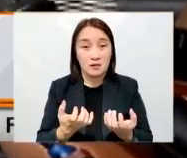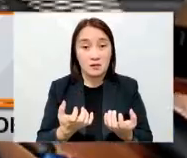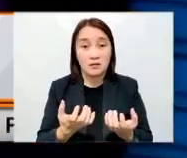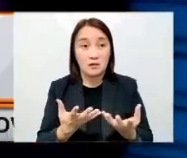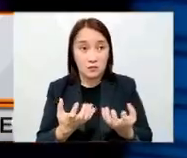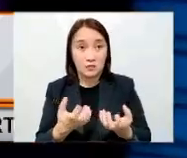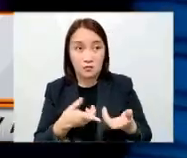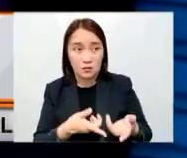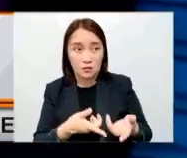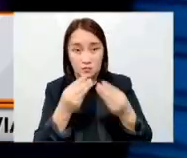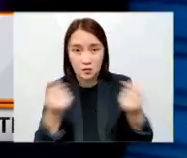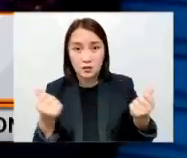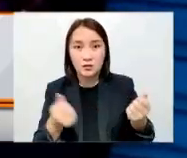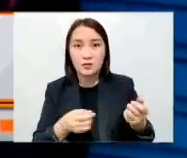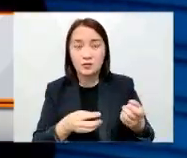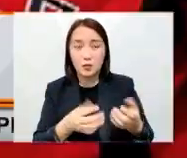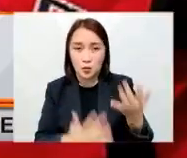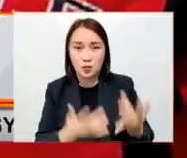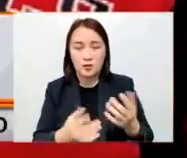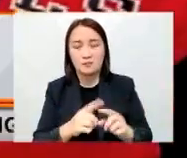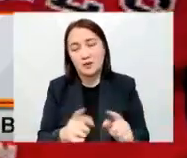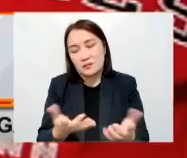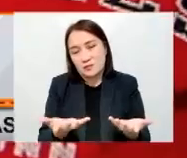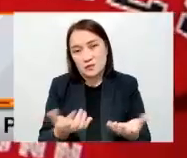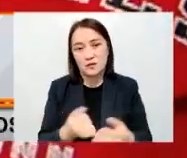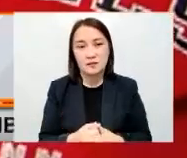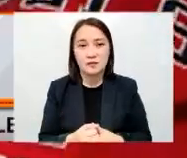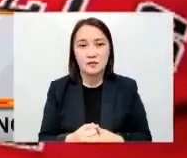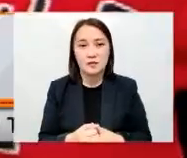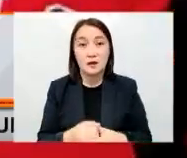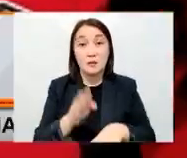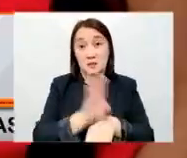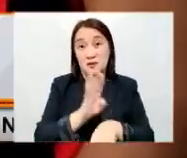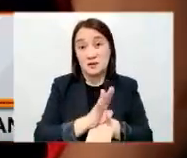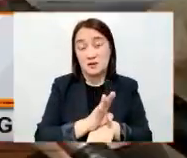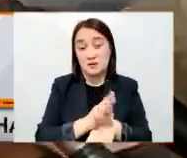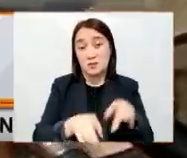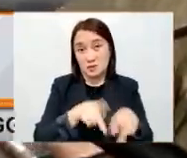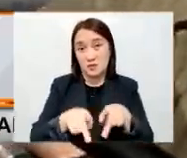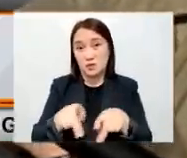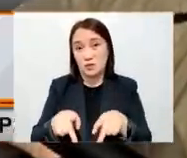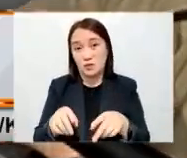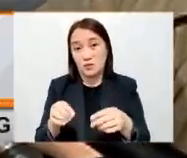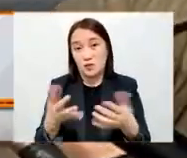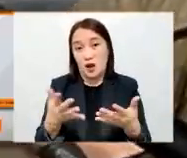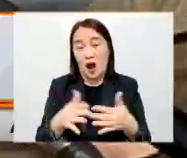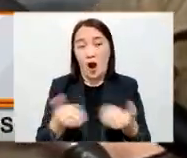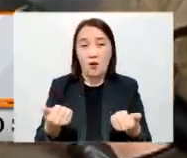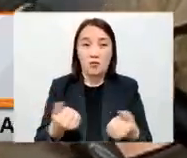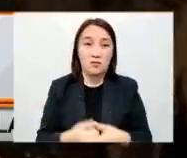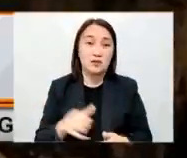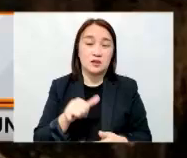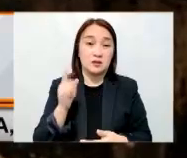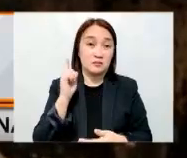apoy. Problemado tuloy ang mga negosyante kung paano babangon. Tuliro rin ako dahil ganyan natupog din, wala rin ako